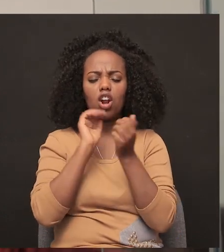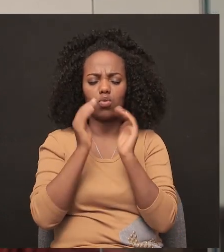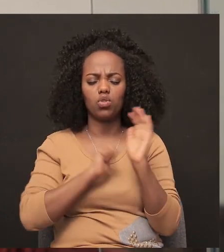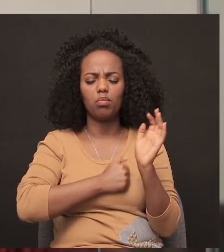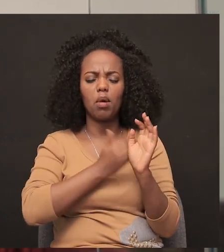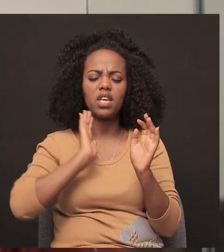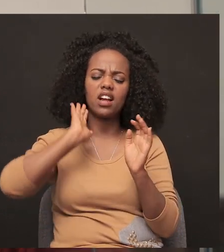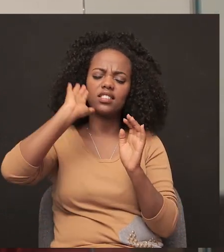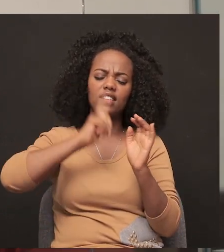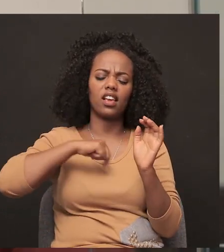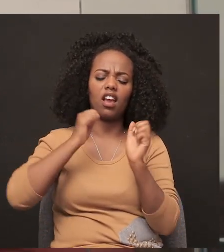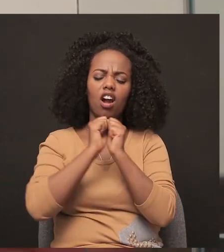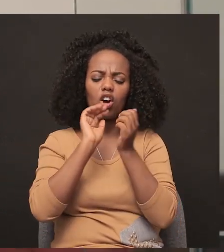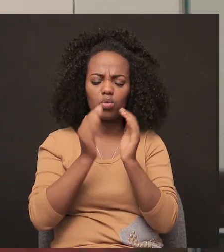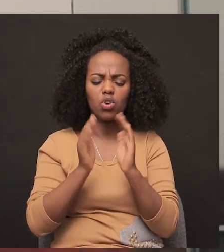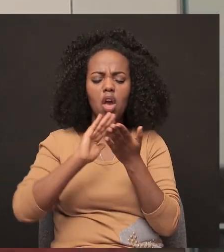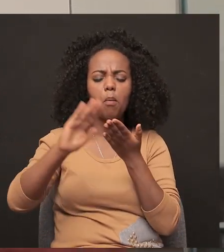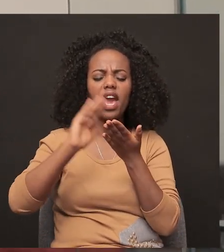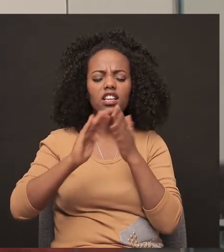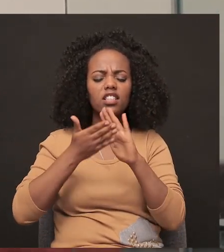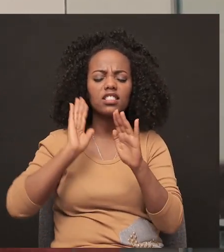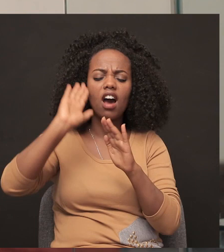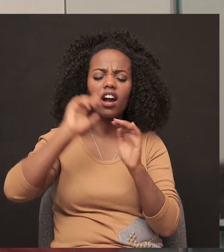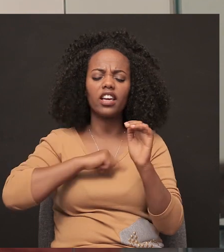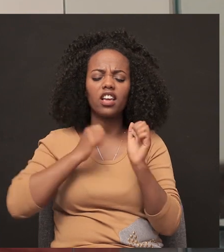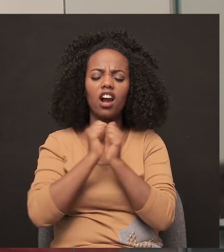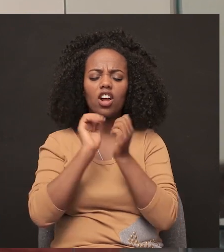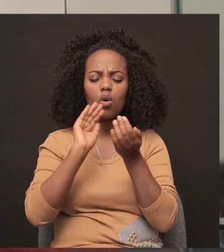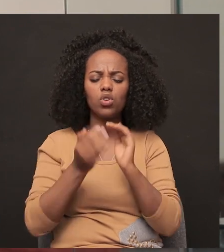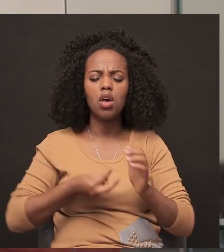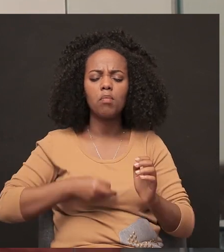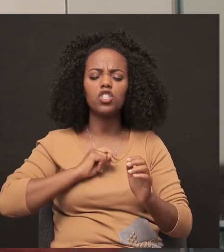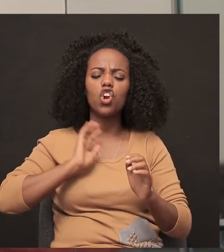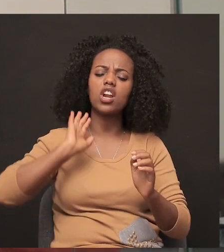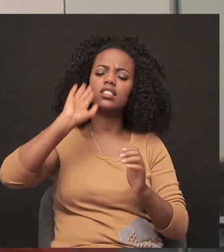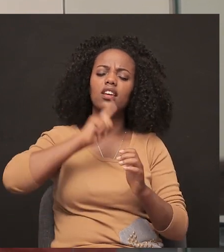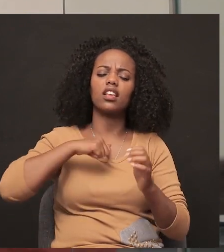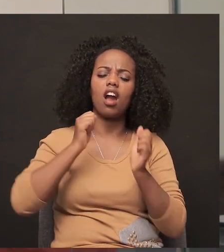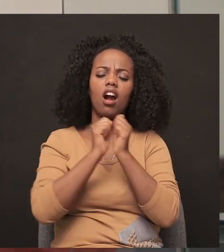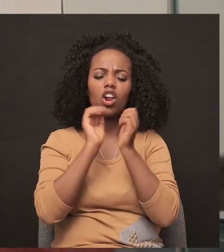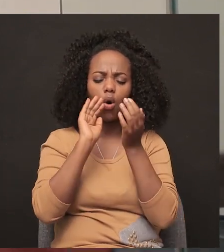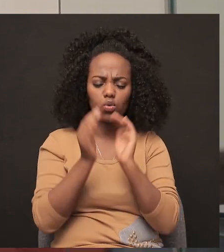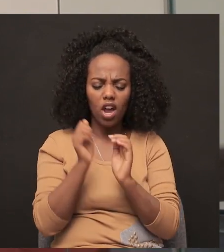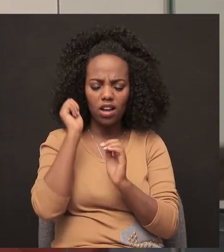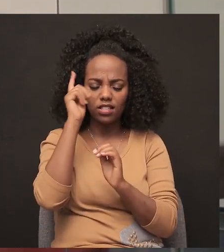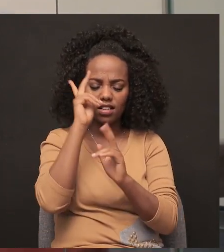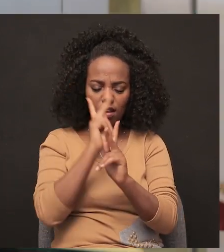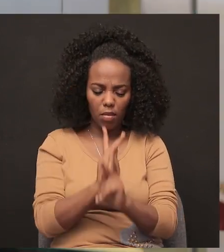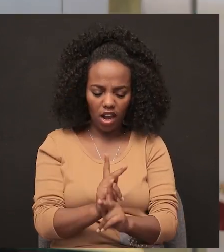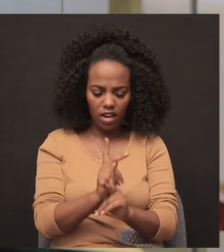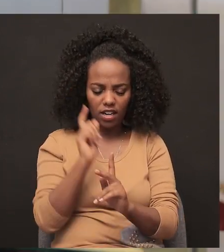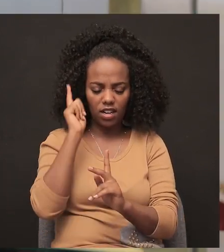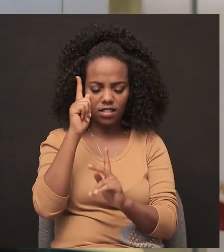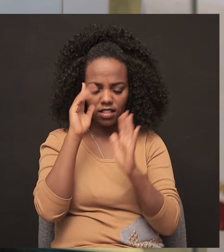በመህረተ ከኛ ጋር አሁን በይቅርታ ከኛ ጋር አሁን በቸርነት ከኛ ጋር አሁን እግዚአብሔር ሆይ አንተን እንጠብቃለን